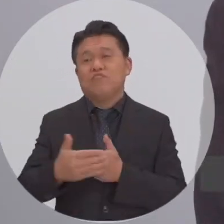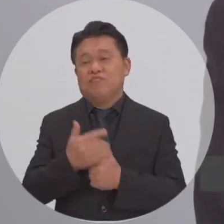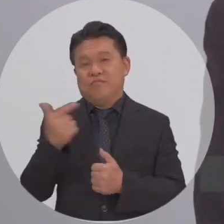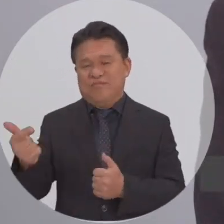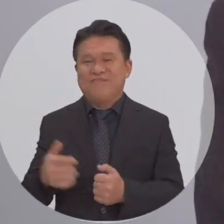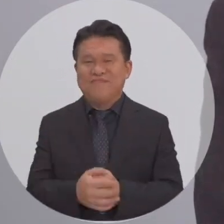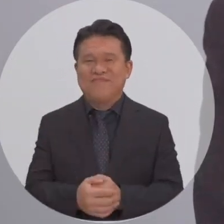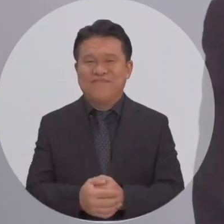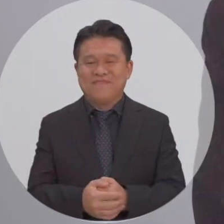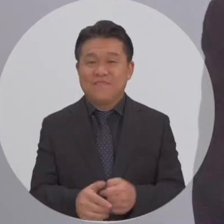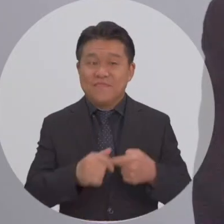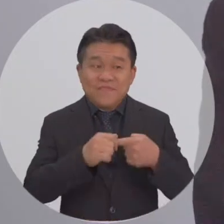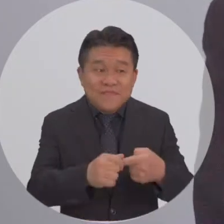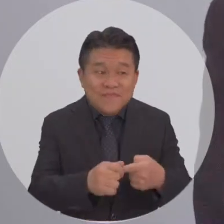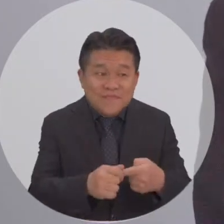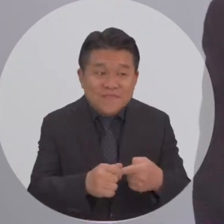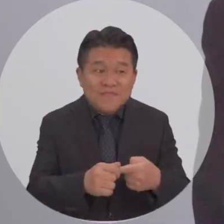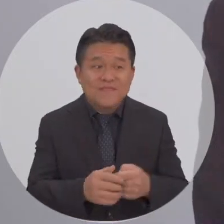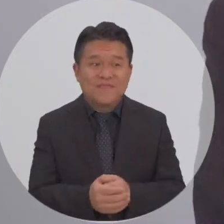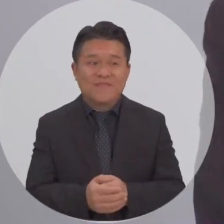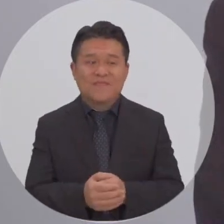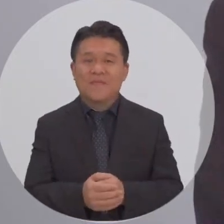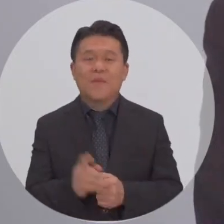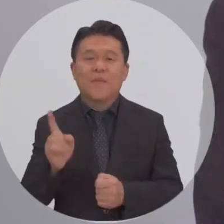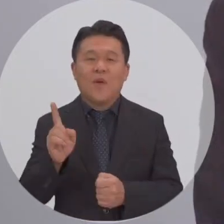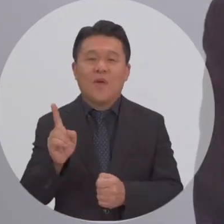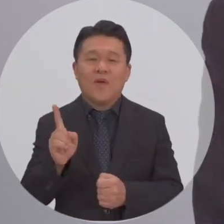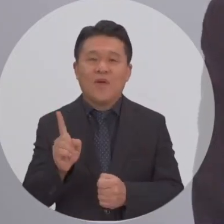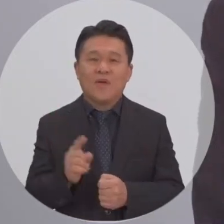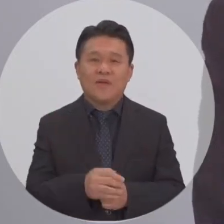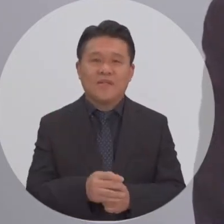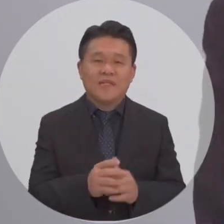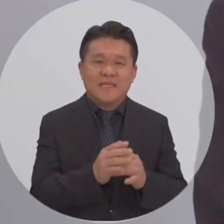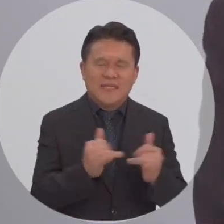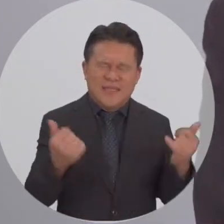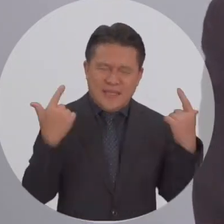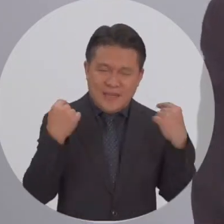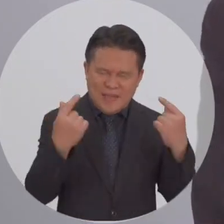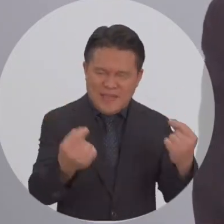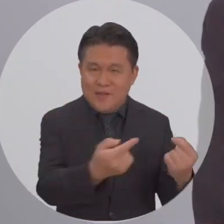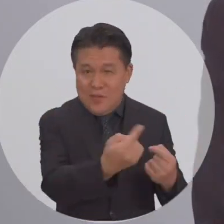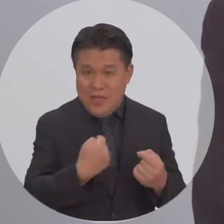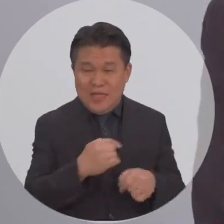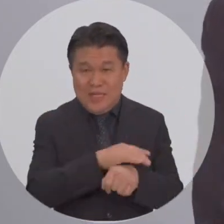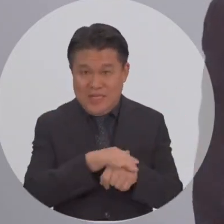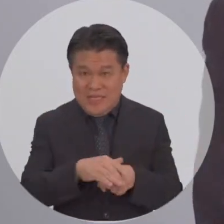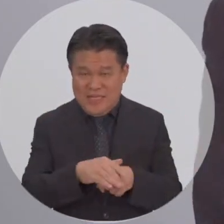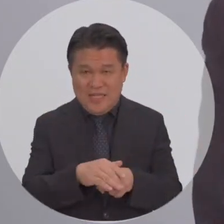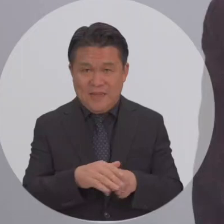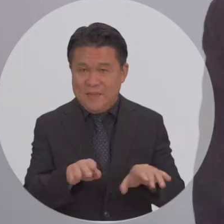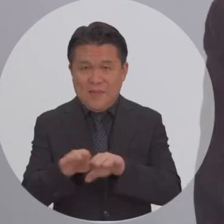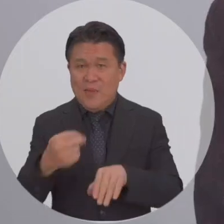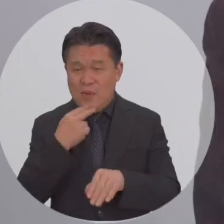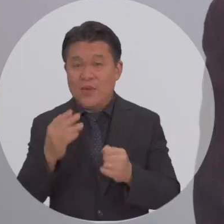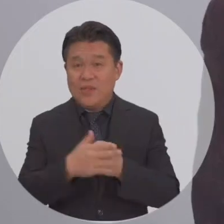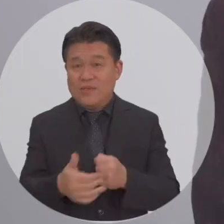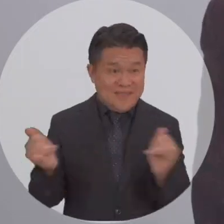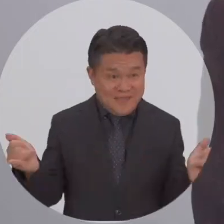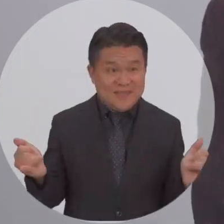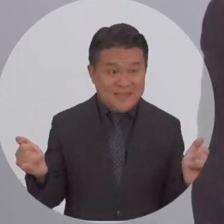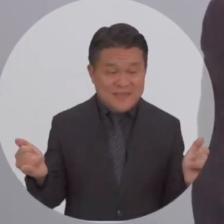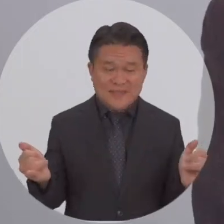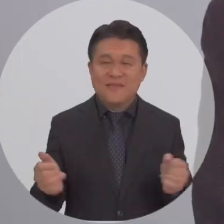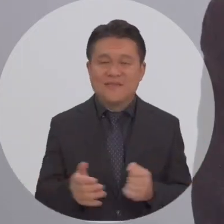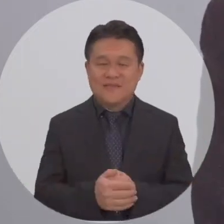있다. 첫째, 그 안정적인 인력을 이렇게 확보해서 이렇게 갈 수가 있다.